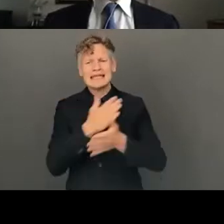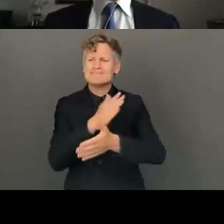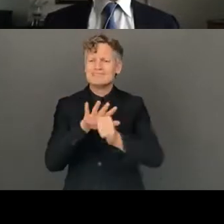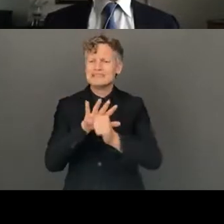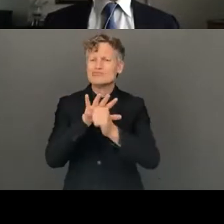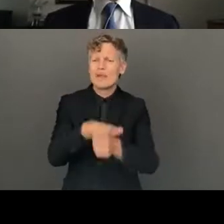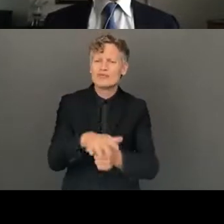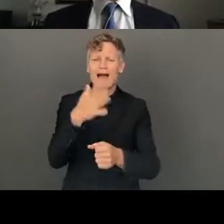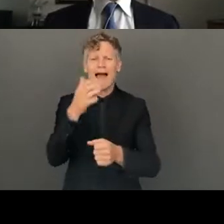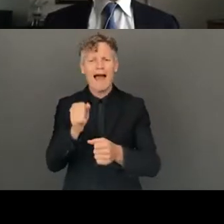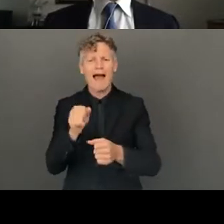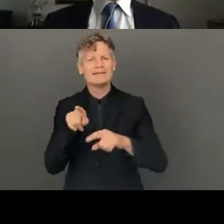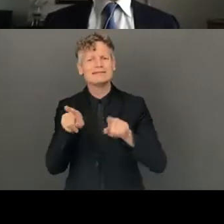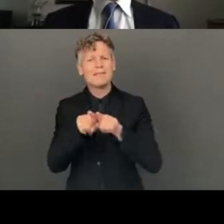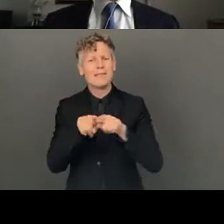liées